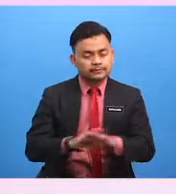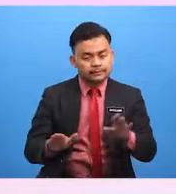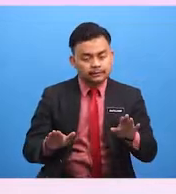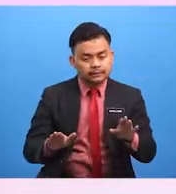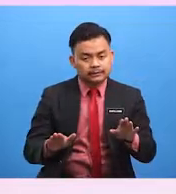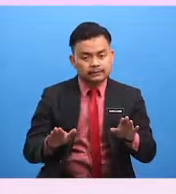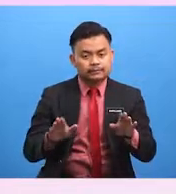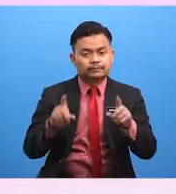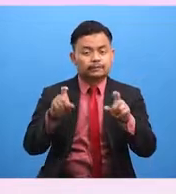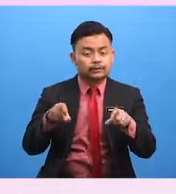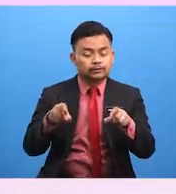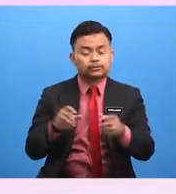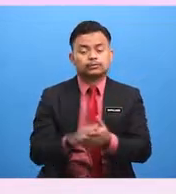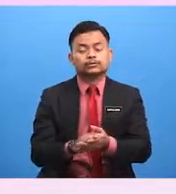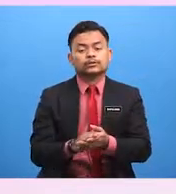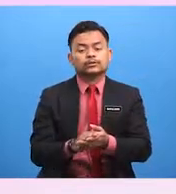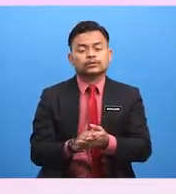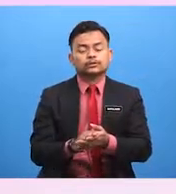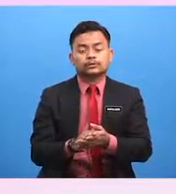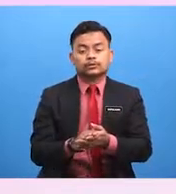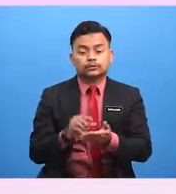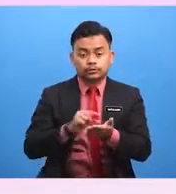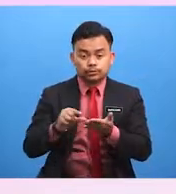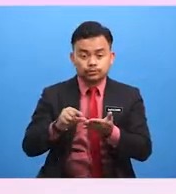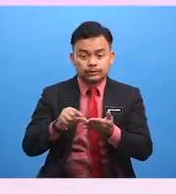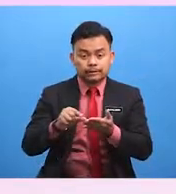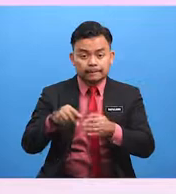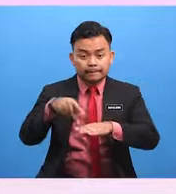menggunakan pembaris untuk melakar bulatan.